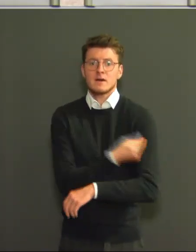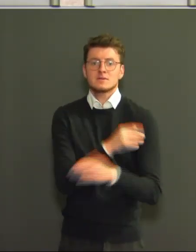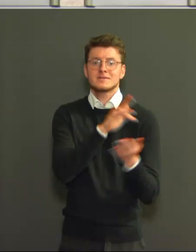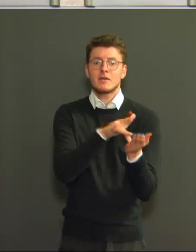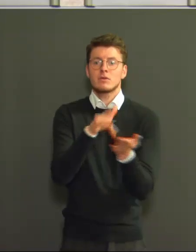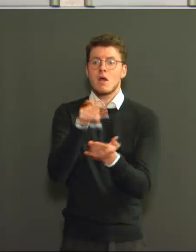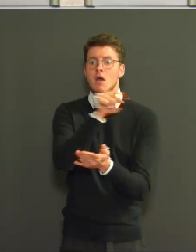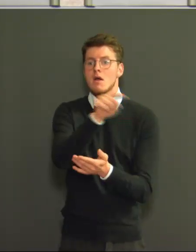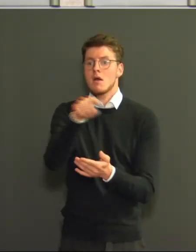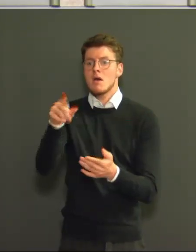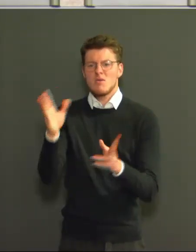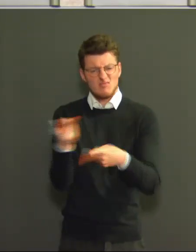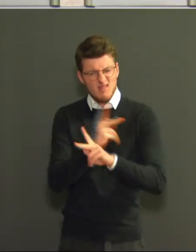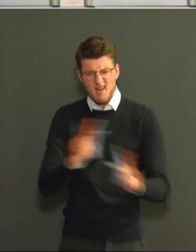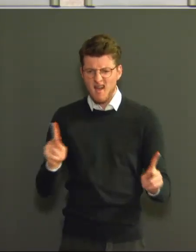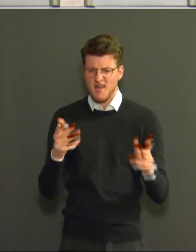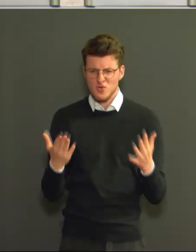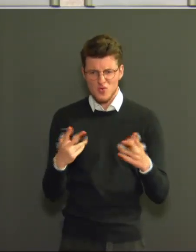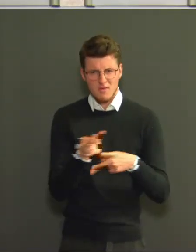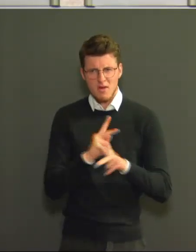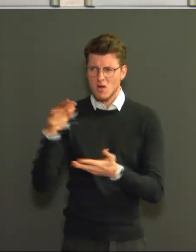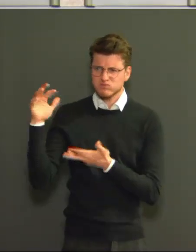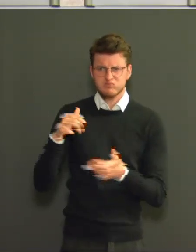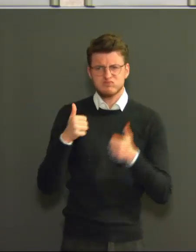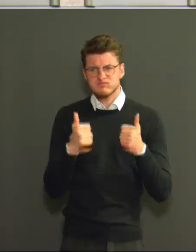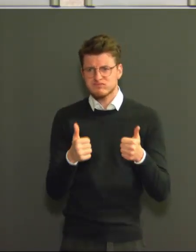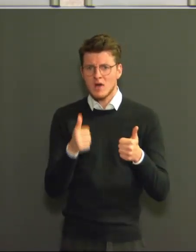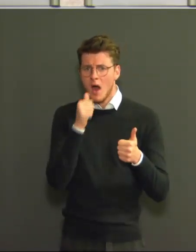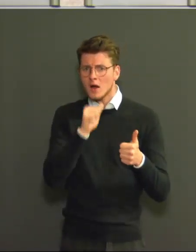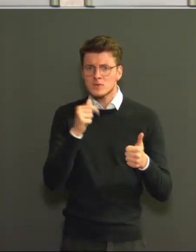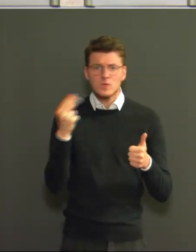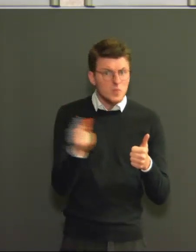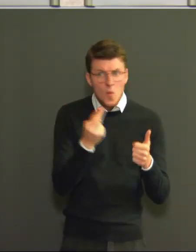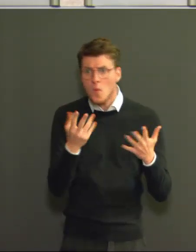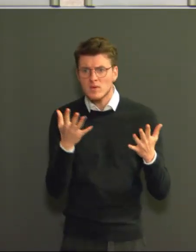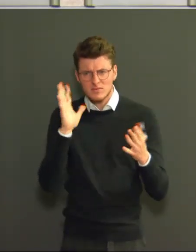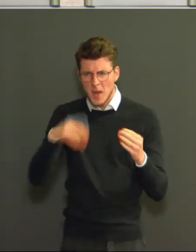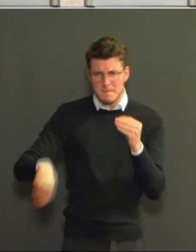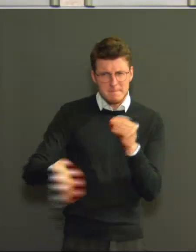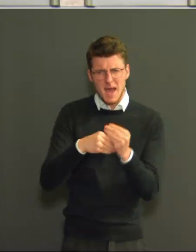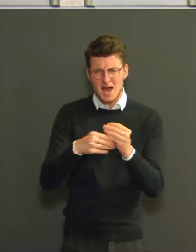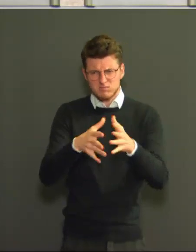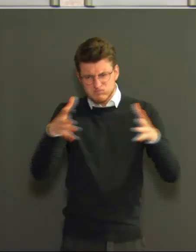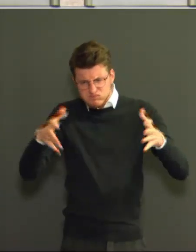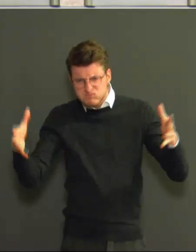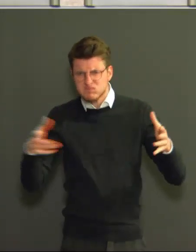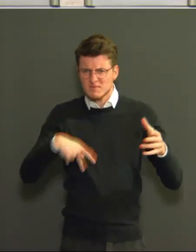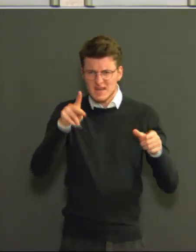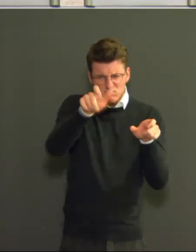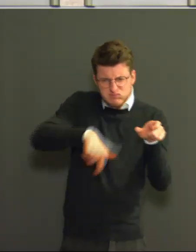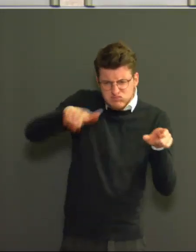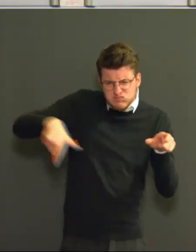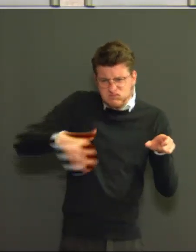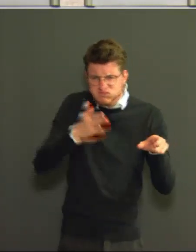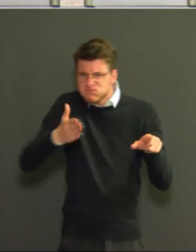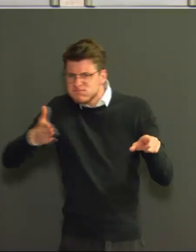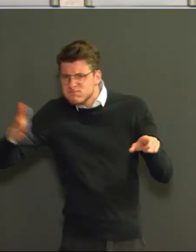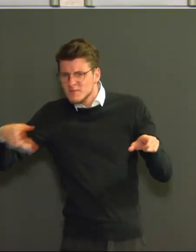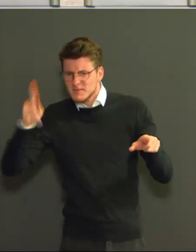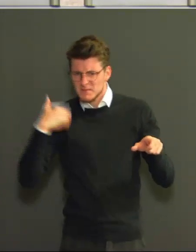helemaal voorbereid. Als het nodig is, voegen ze extra lijnen en tijdslots toe om meer mensen te kunnen vaccineren.